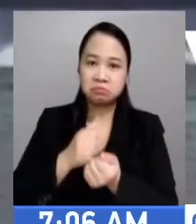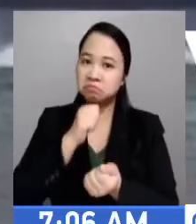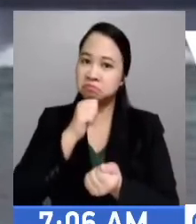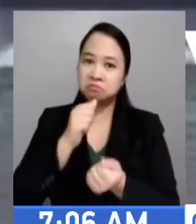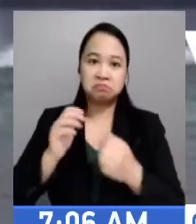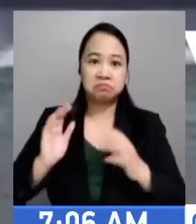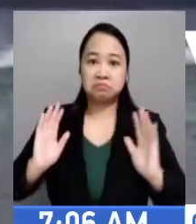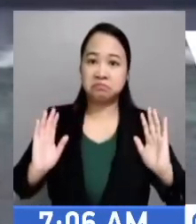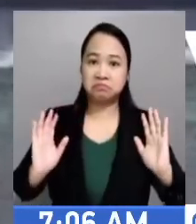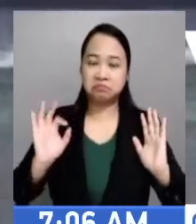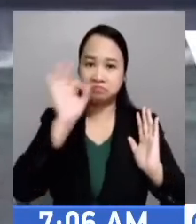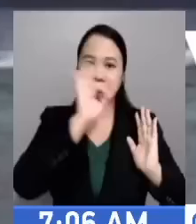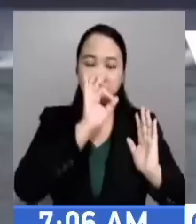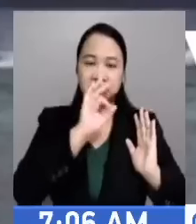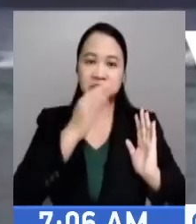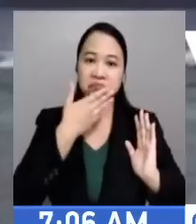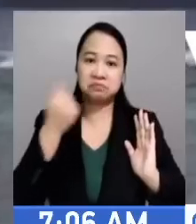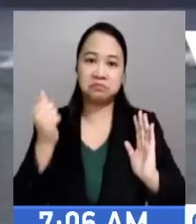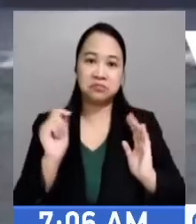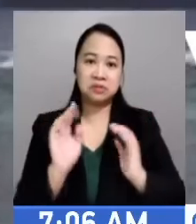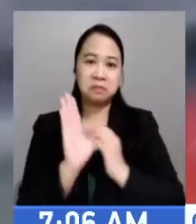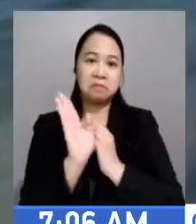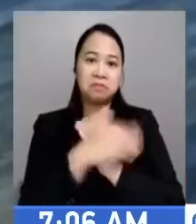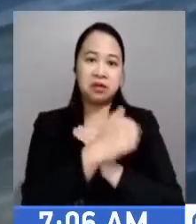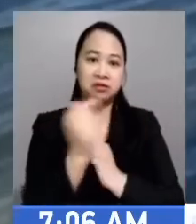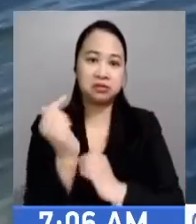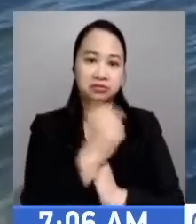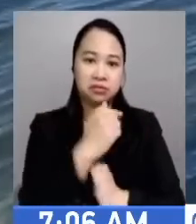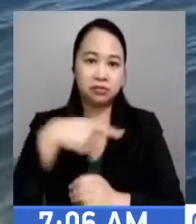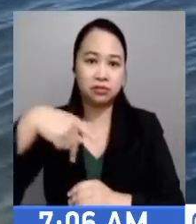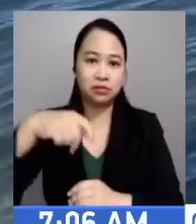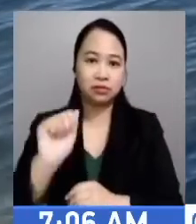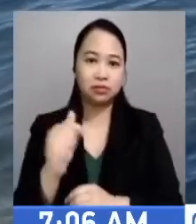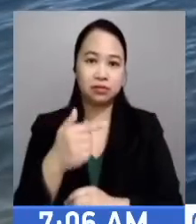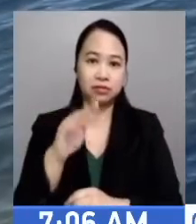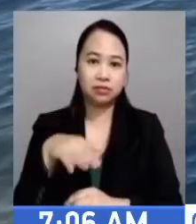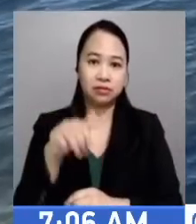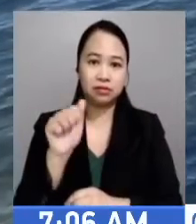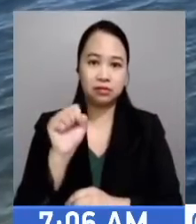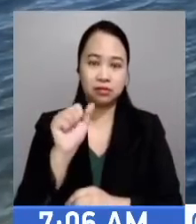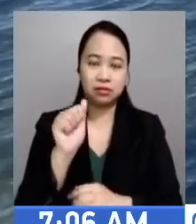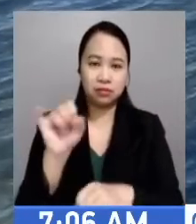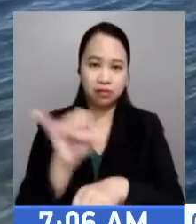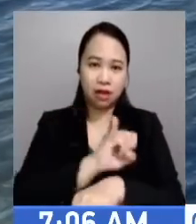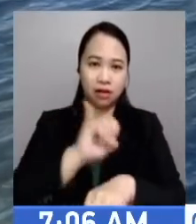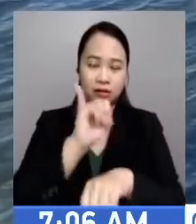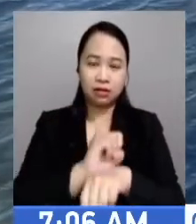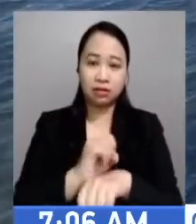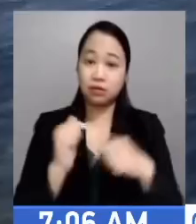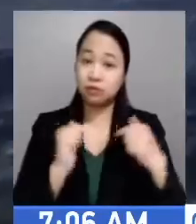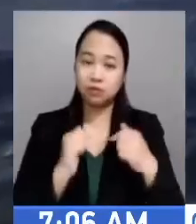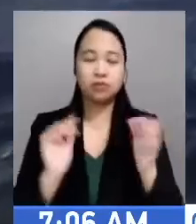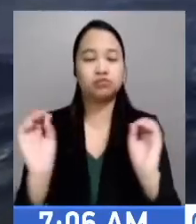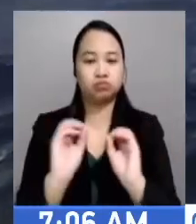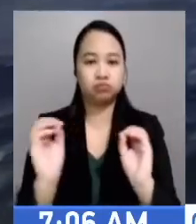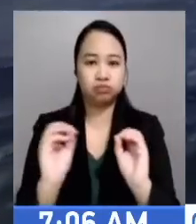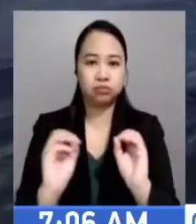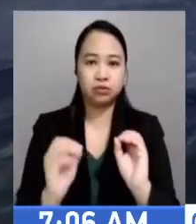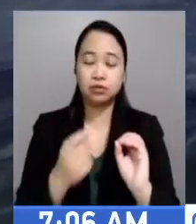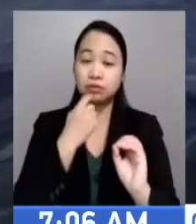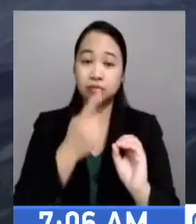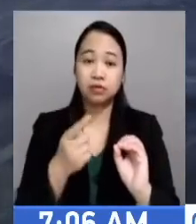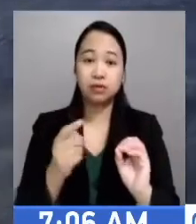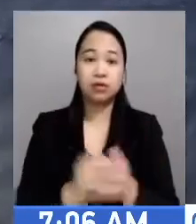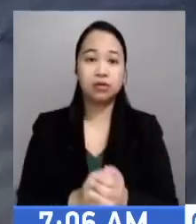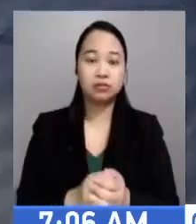lang sa Pag-asa Island. Wala naman daw nasaktan sa insidente. Ayon sa Information Office ng Munisipalidad ng Kalayaan, Palawan na nakakasakop sa